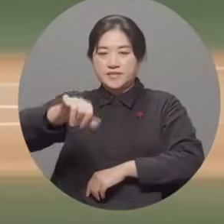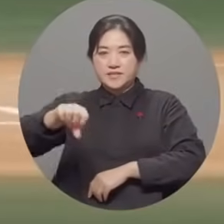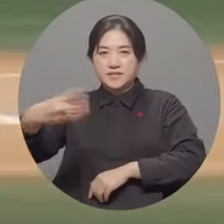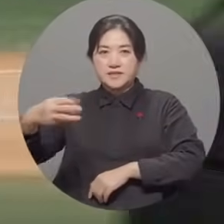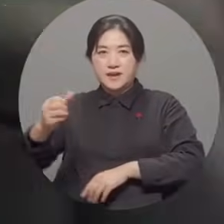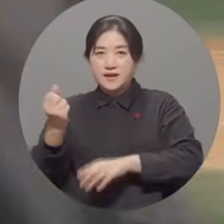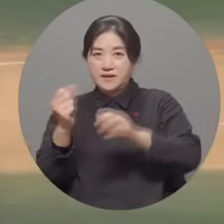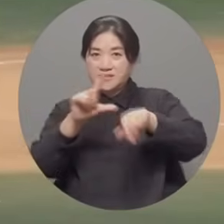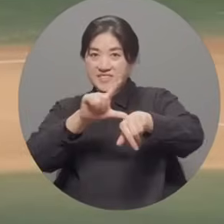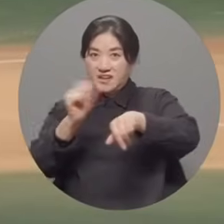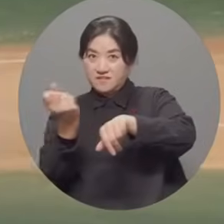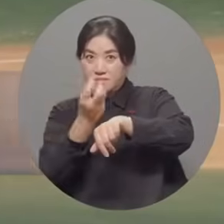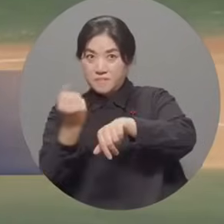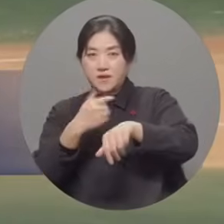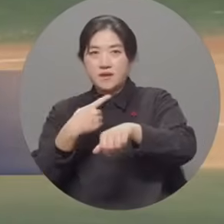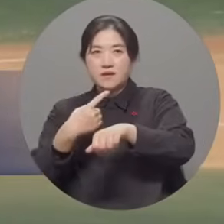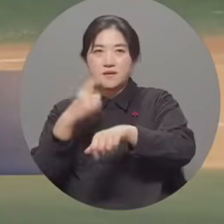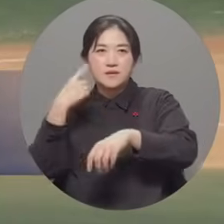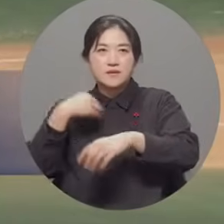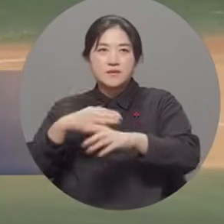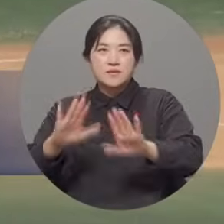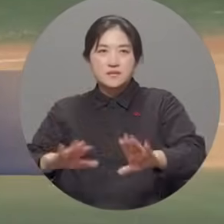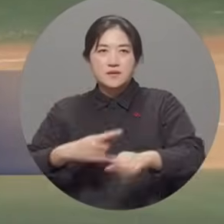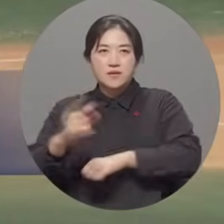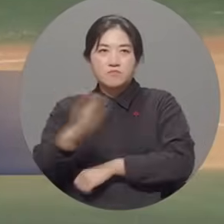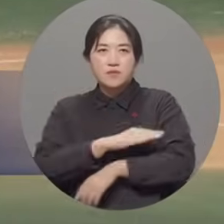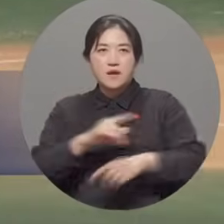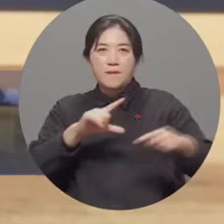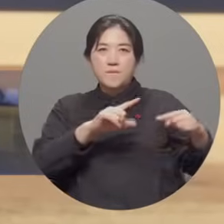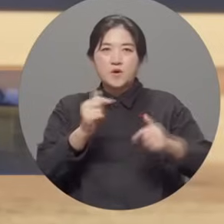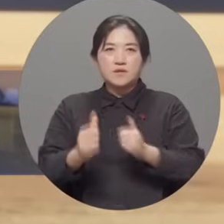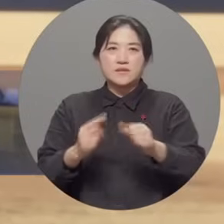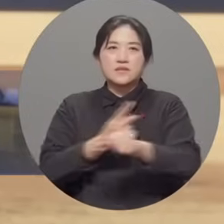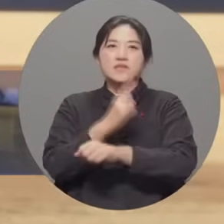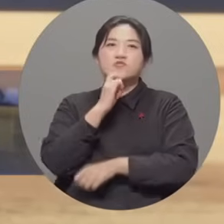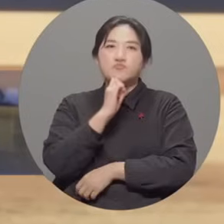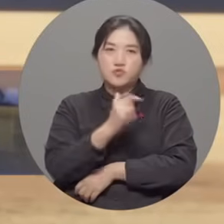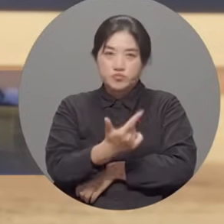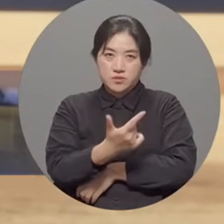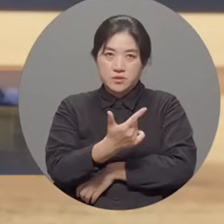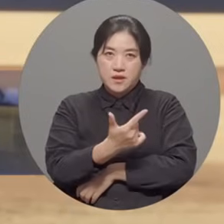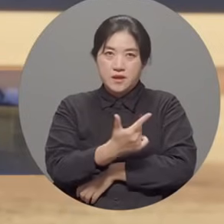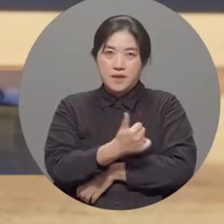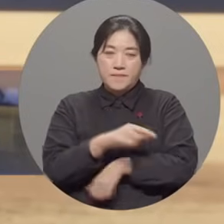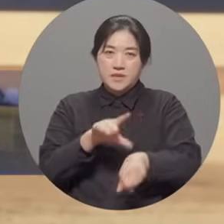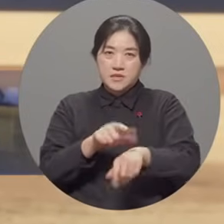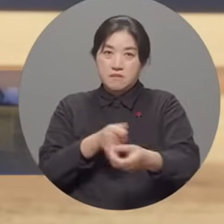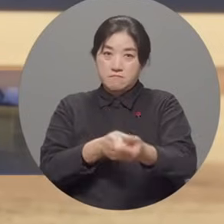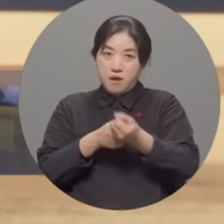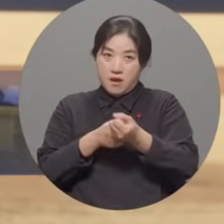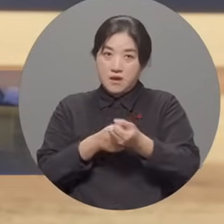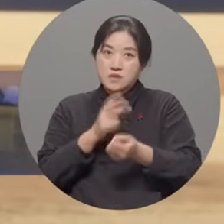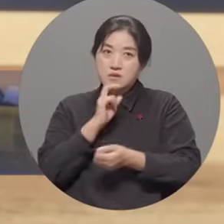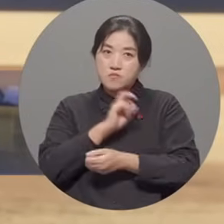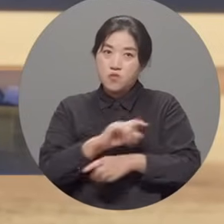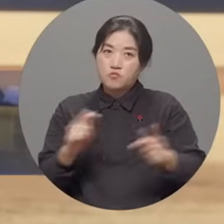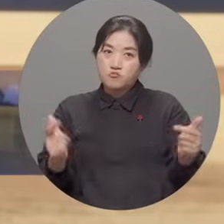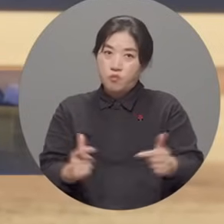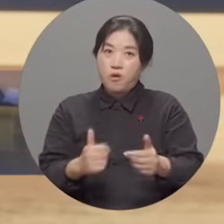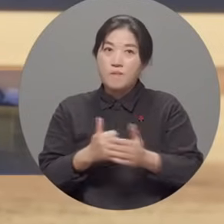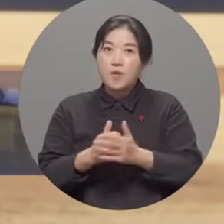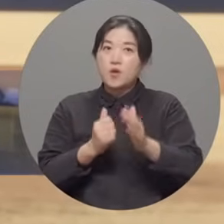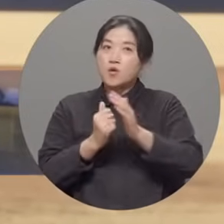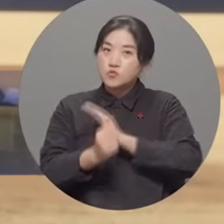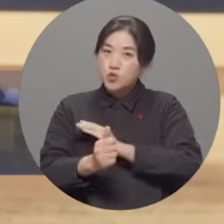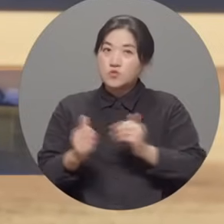내년부터 도입됩니다. 평균 시간이 3시간 16분 정도 되는데 이게 만약에 좁혀져서 20분 정도 줄여진다고